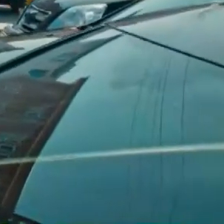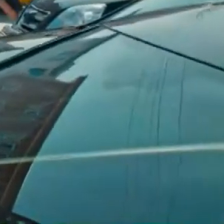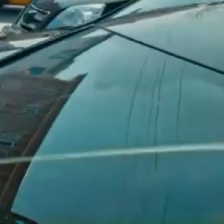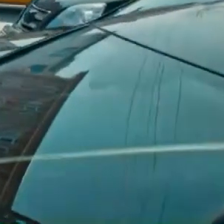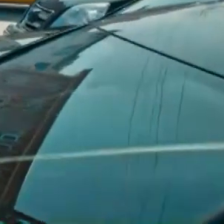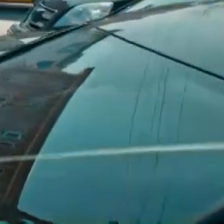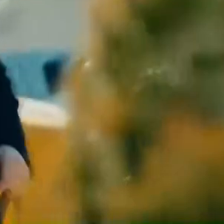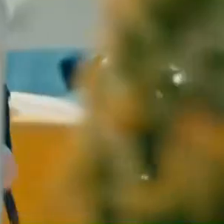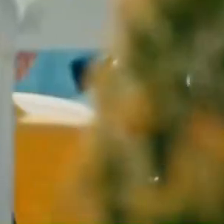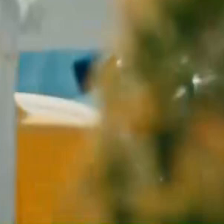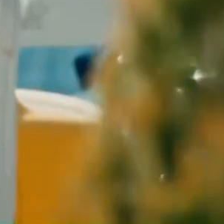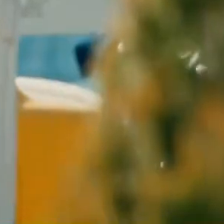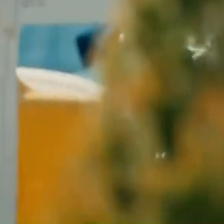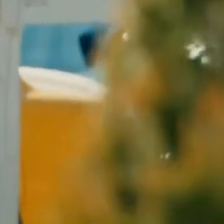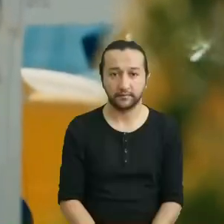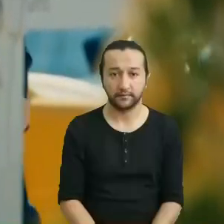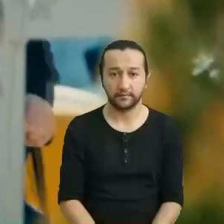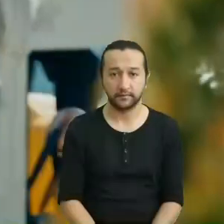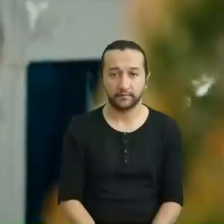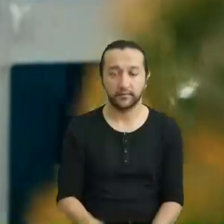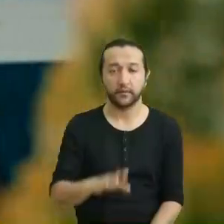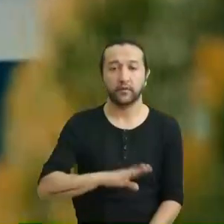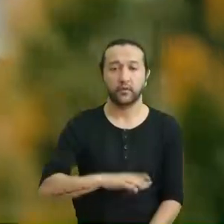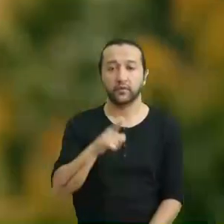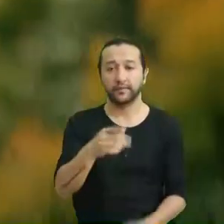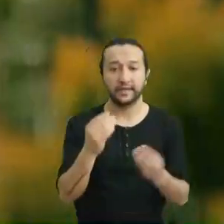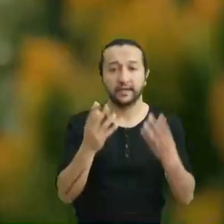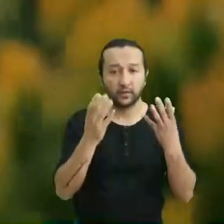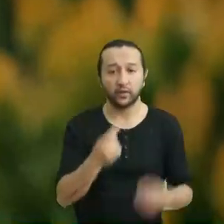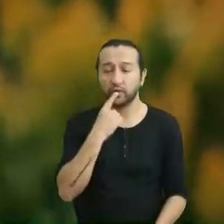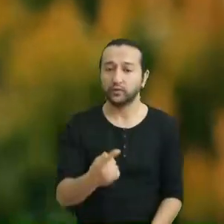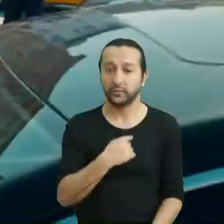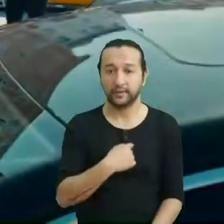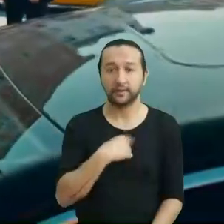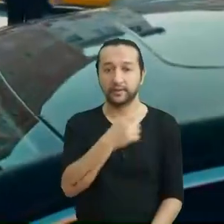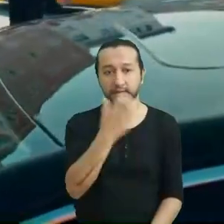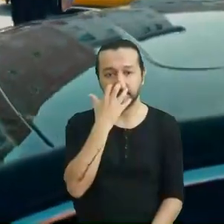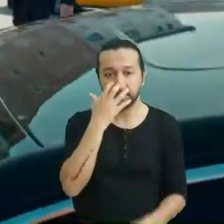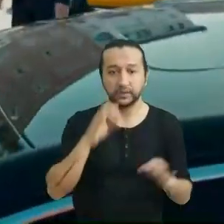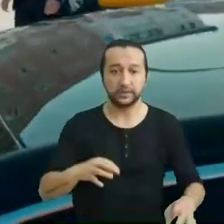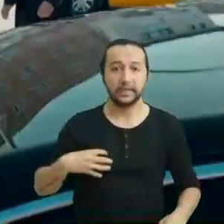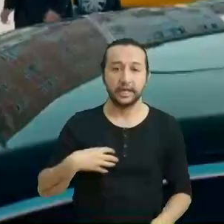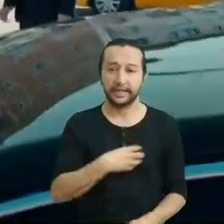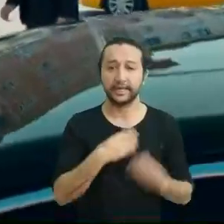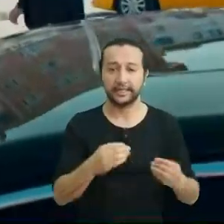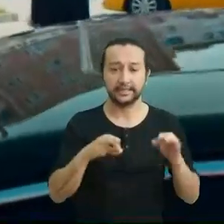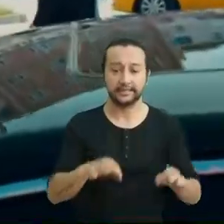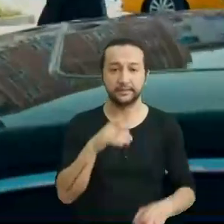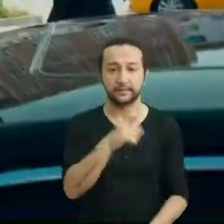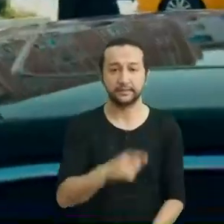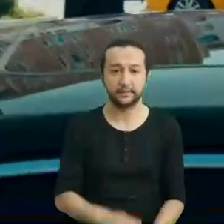Aysel koşup sarıldı Hamza'ya. Sırtını patpatladı. Oğlum, iyi olduğunu söyle bana. Bekliyoruz şimdilik annelerini. İyiler şimdi.